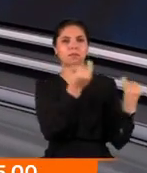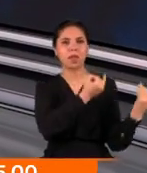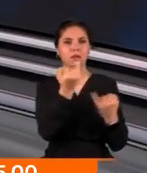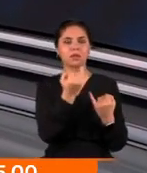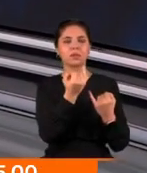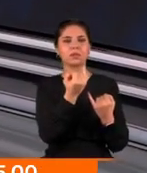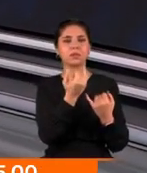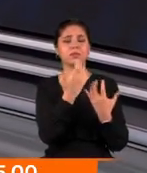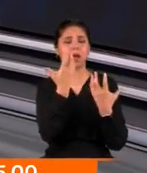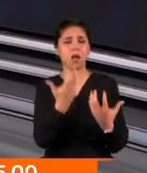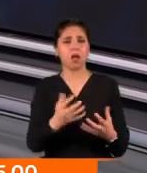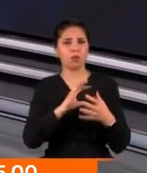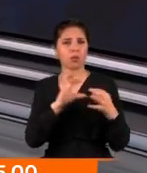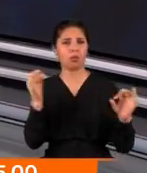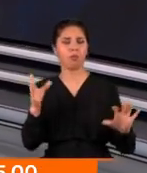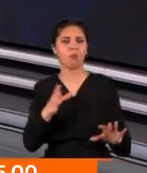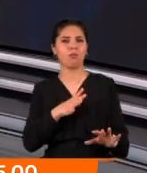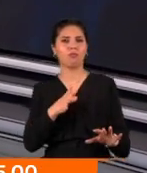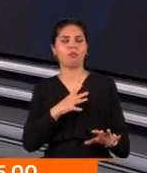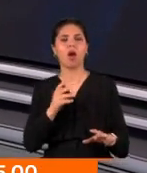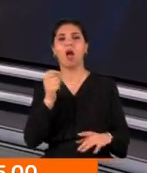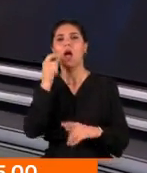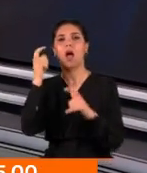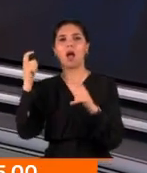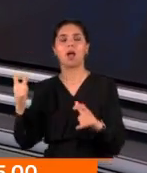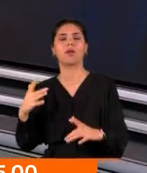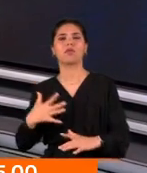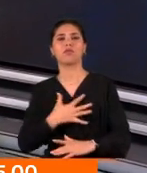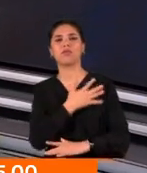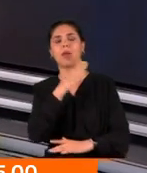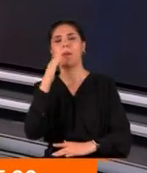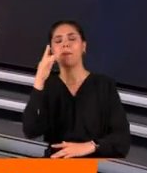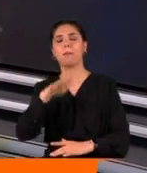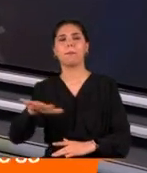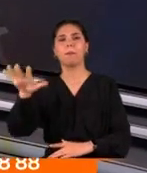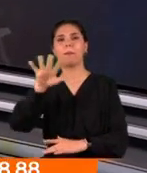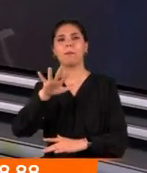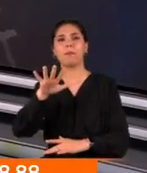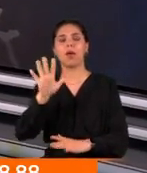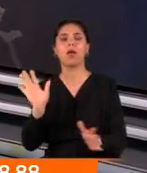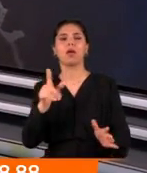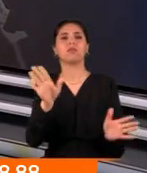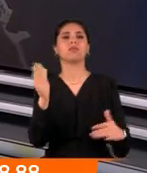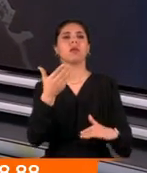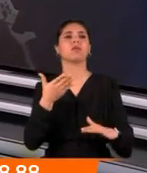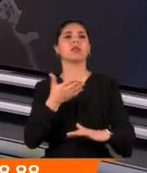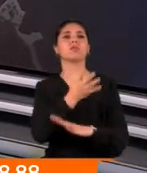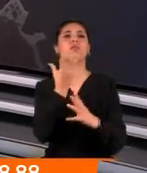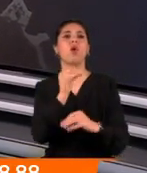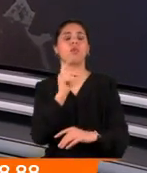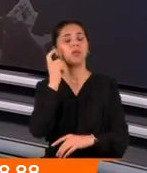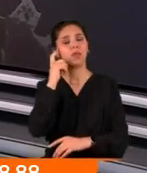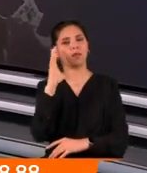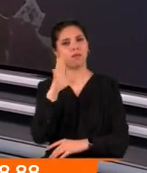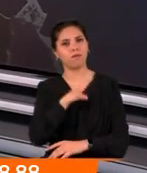birbirlerine söyledikleri sert sözler. Çankaya'da CHP seçmeninin Ergin'e tepki olarak sandığa gitmeyeceği konuşuluyor. Bu bir